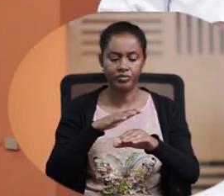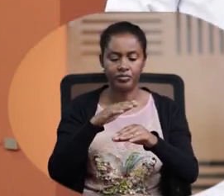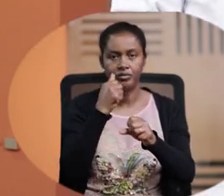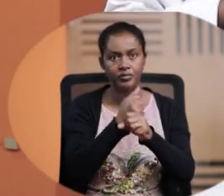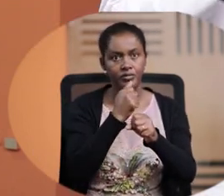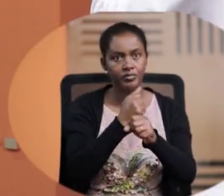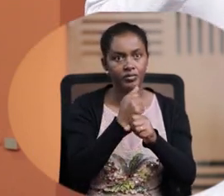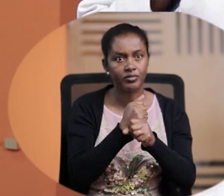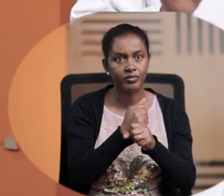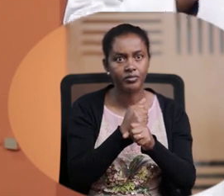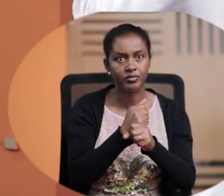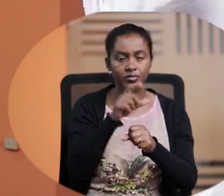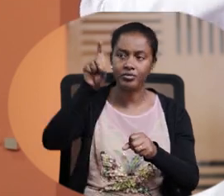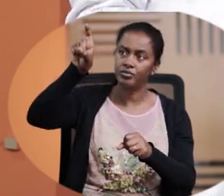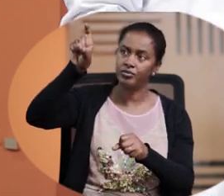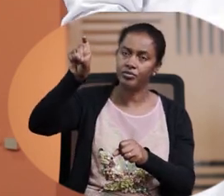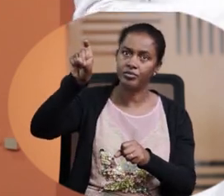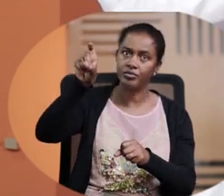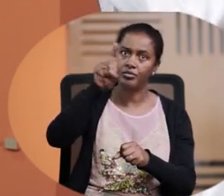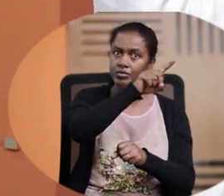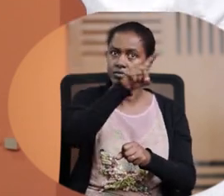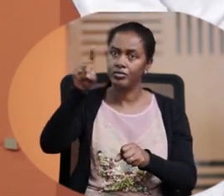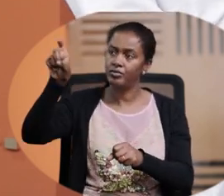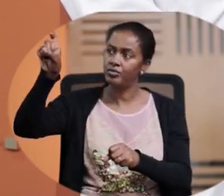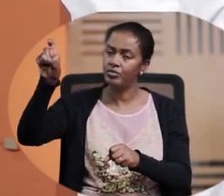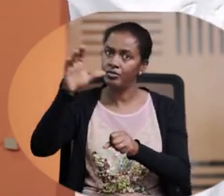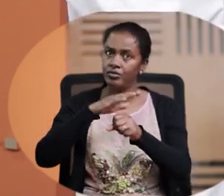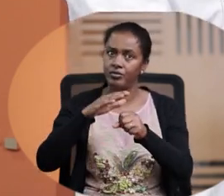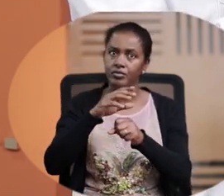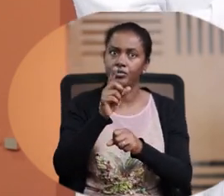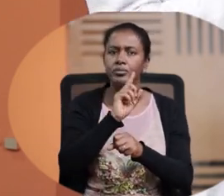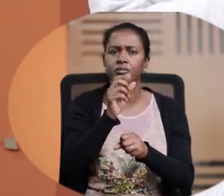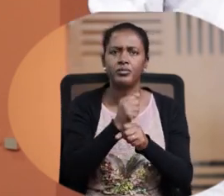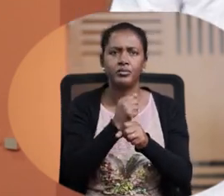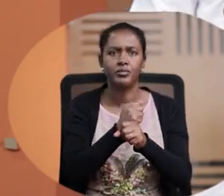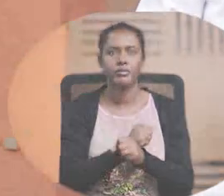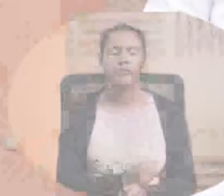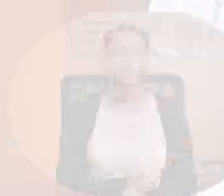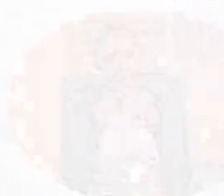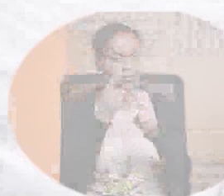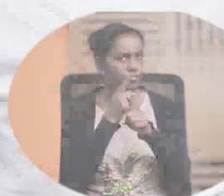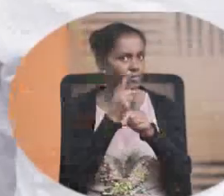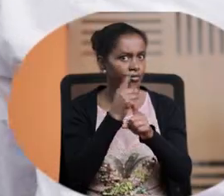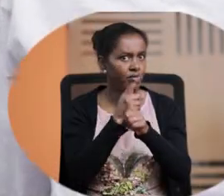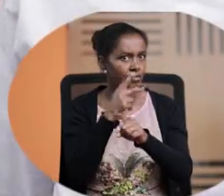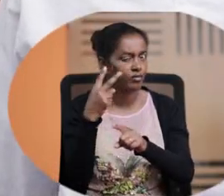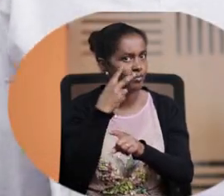sike tarat mal barresna sike yaratin mal kabarresun ni ilalla ma itti ansine kan ilallu ta icha